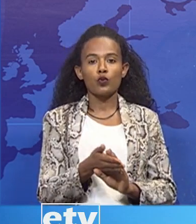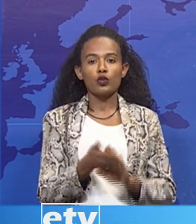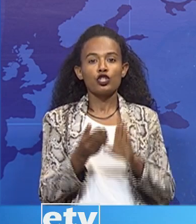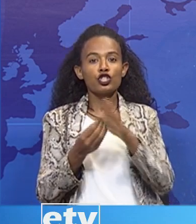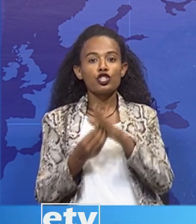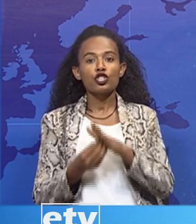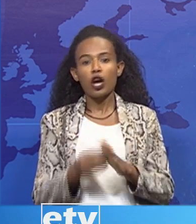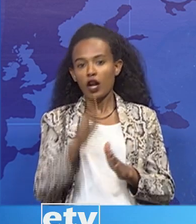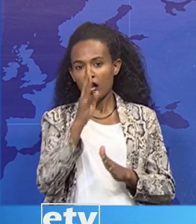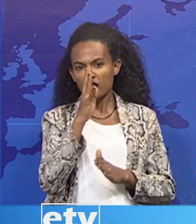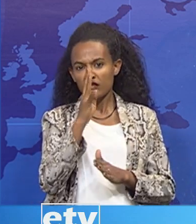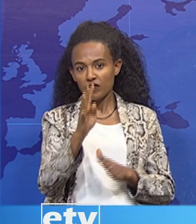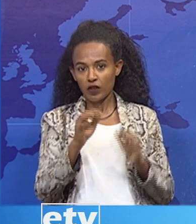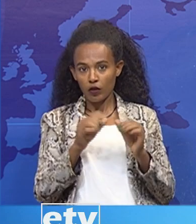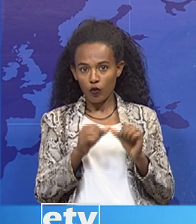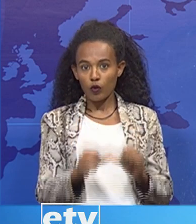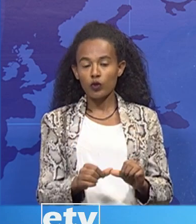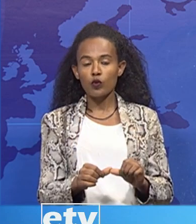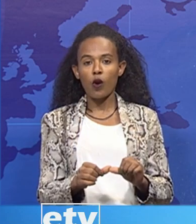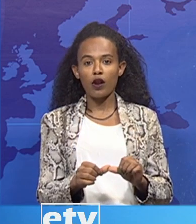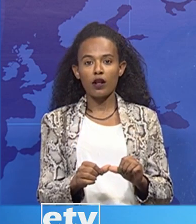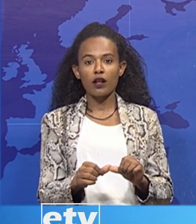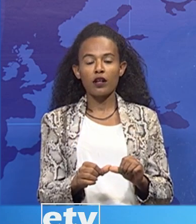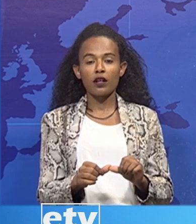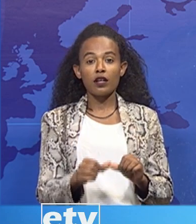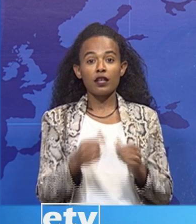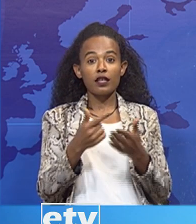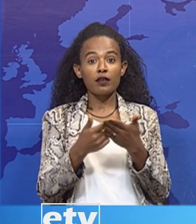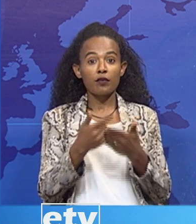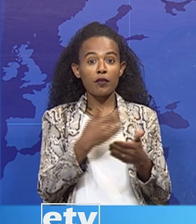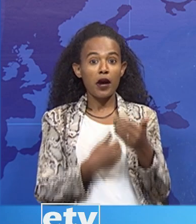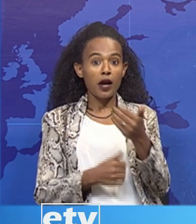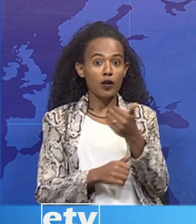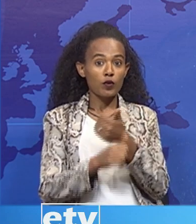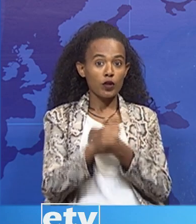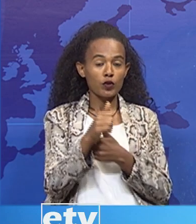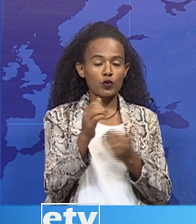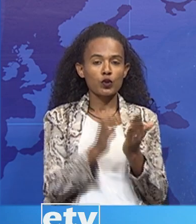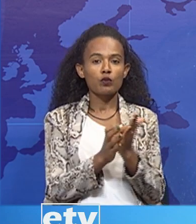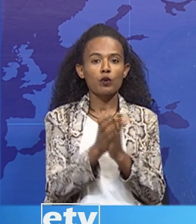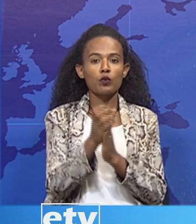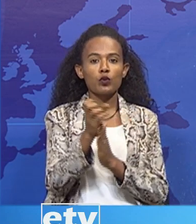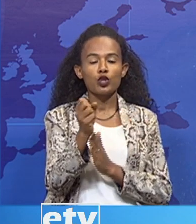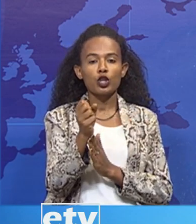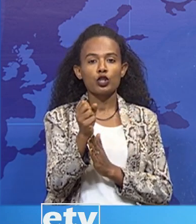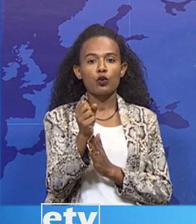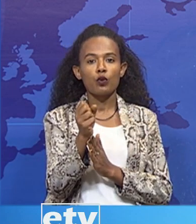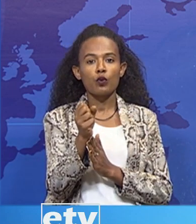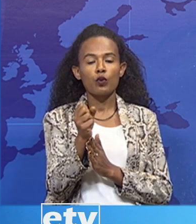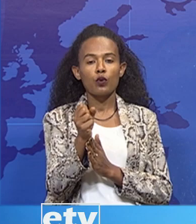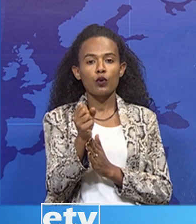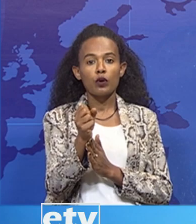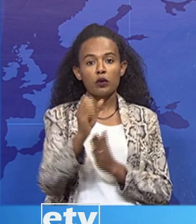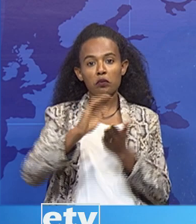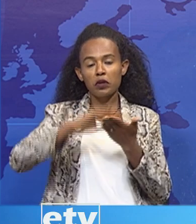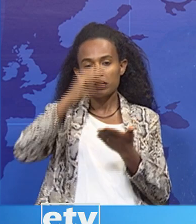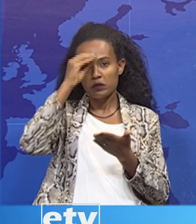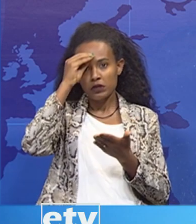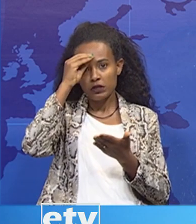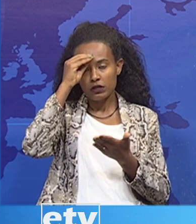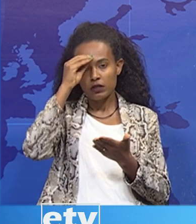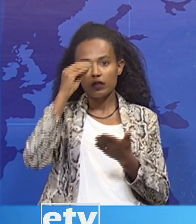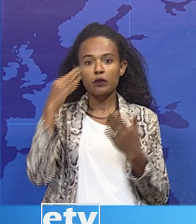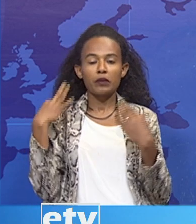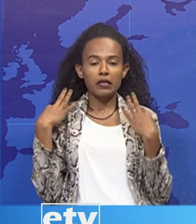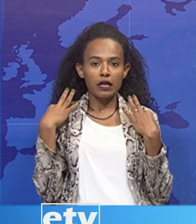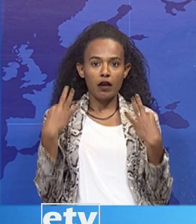ጫና ሲፈጥር ቆይቷል። ይህም አካል ጉዳተኞች መብቶቻቸው በትምህርት